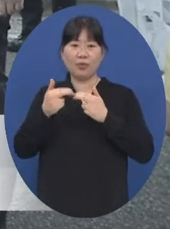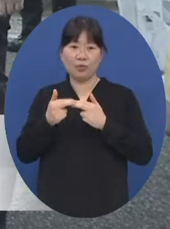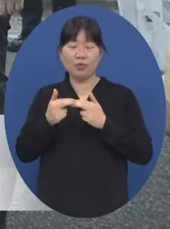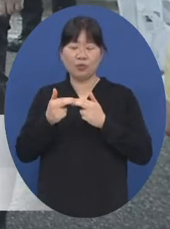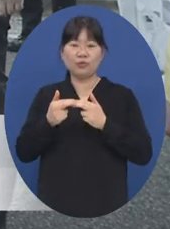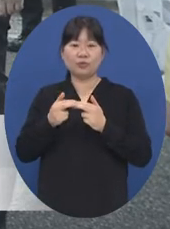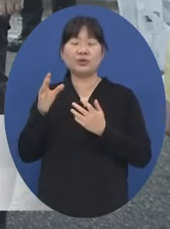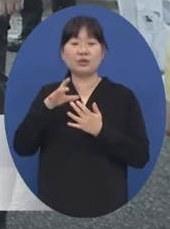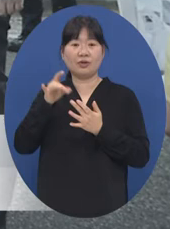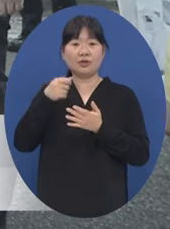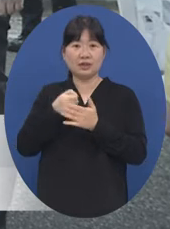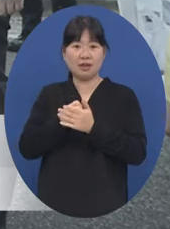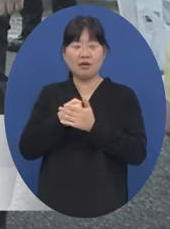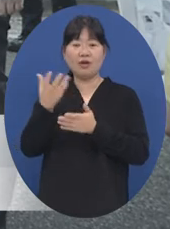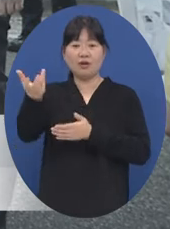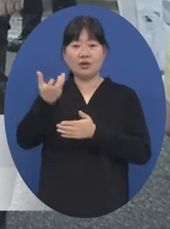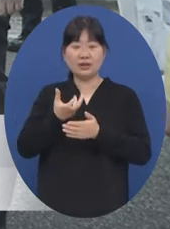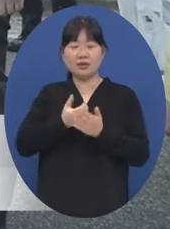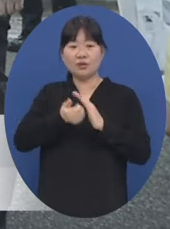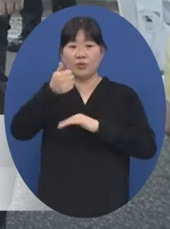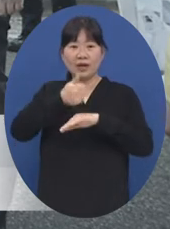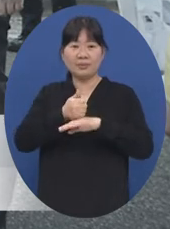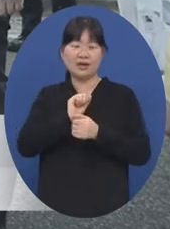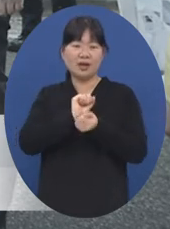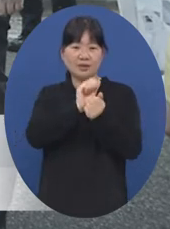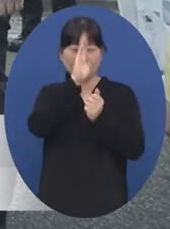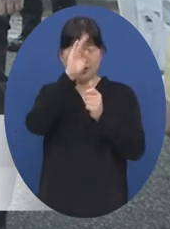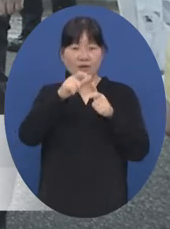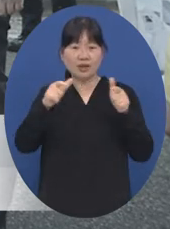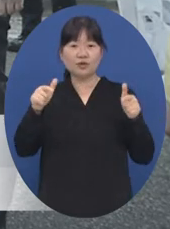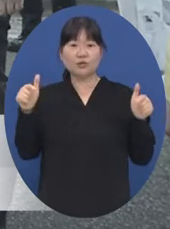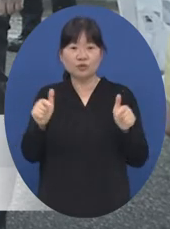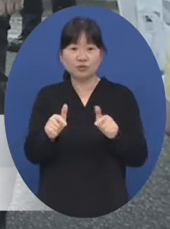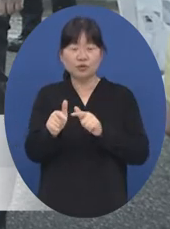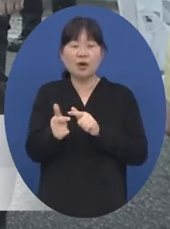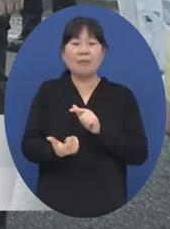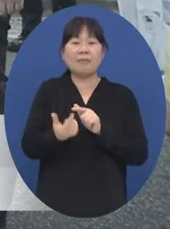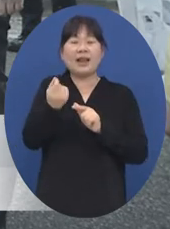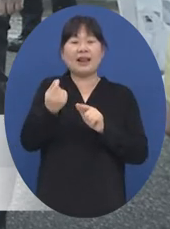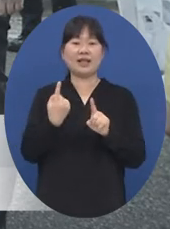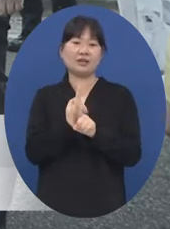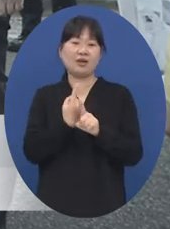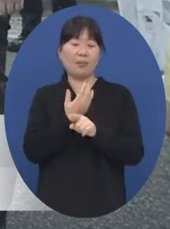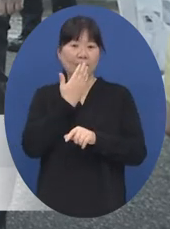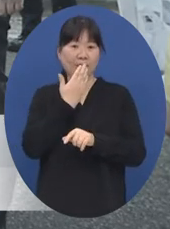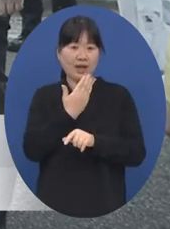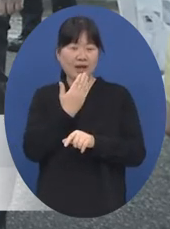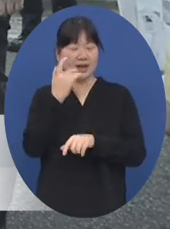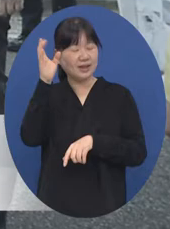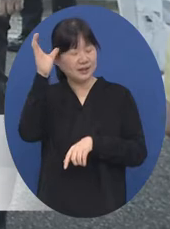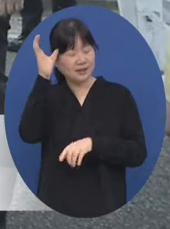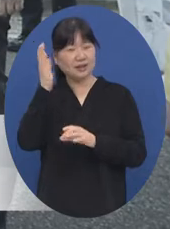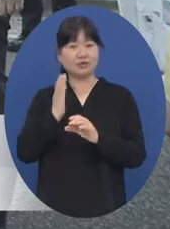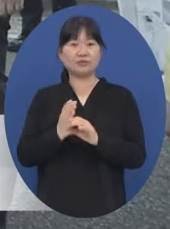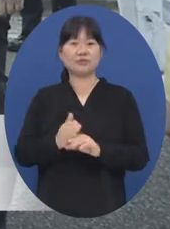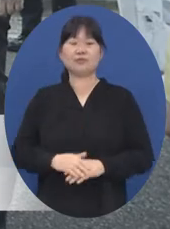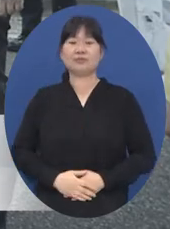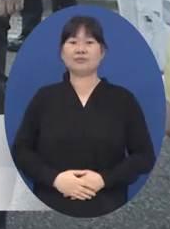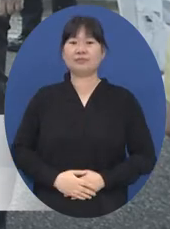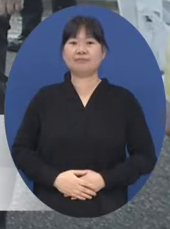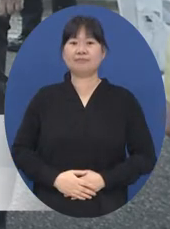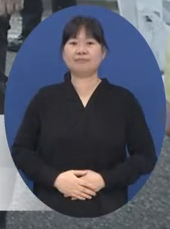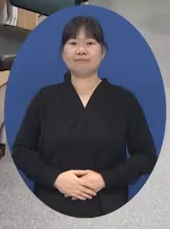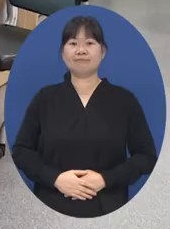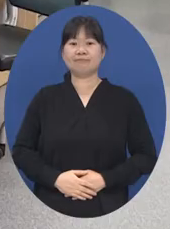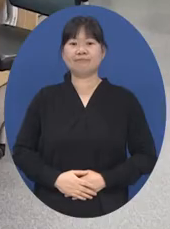유치에 성공할 경우 감염병 확산 위험을 줄이고 조기에 차단하는 대응 체계를 갖출 것으로 기대를 모으고 있습니다. 최창순 기자입니다.